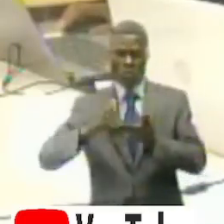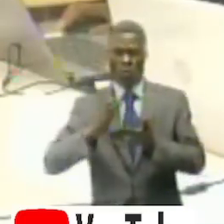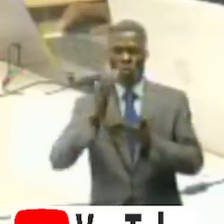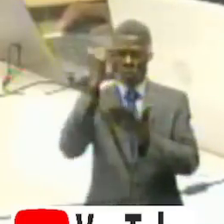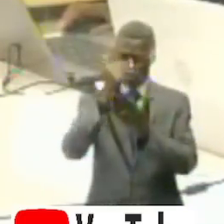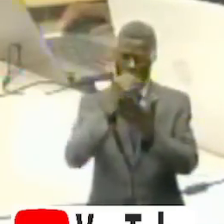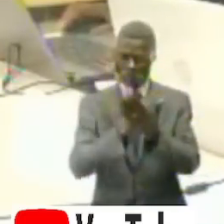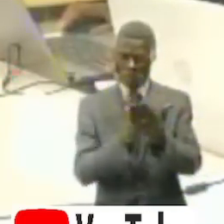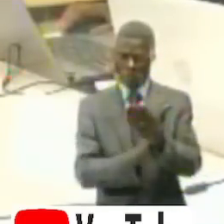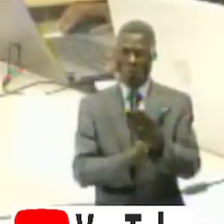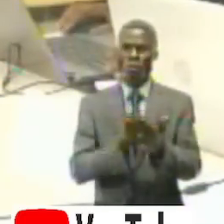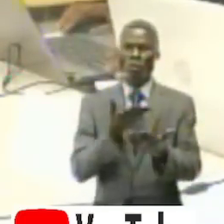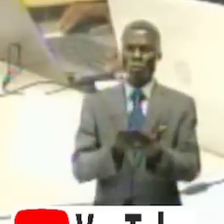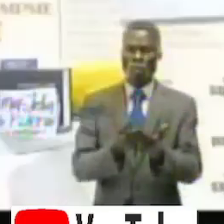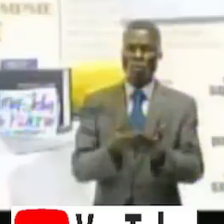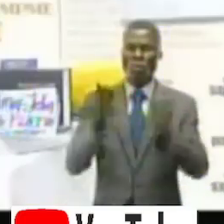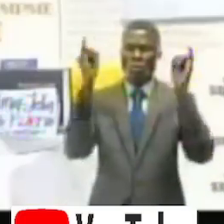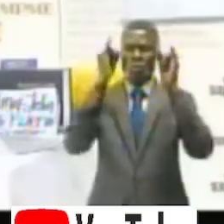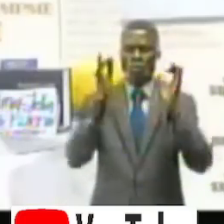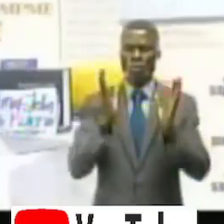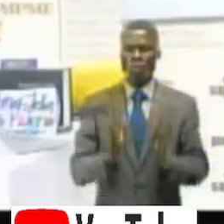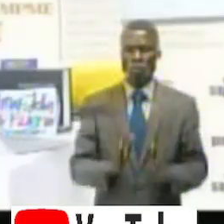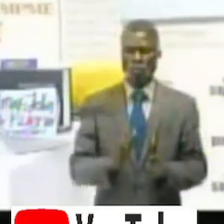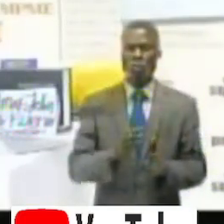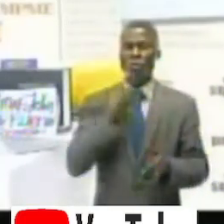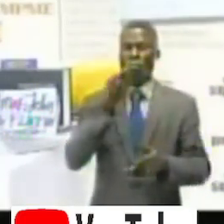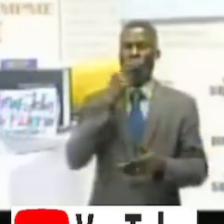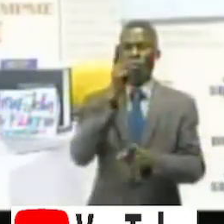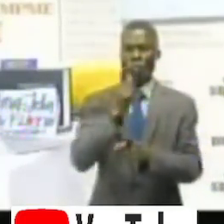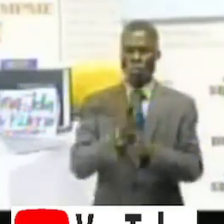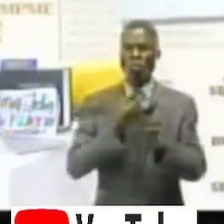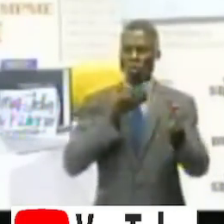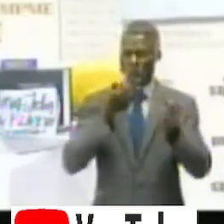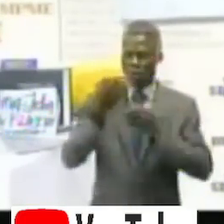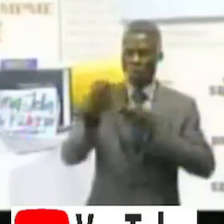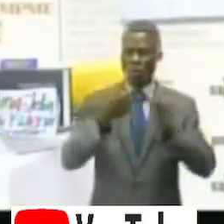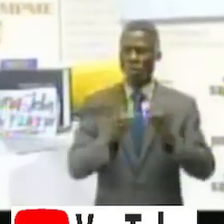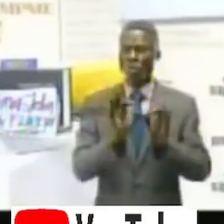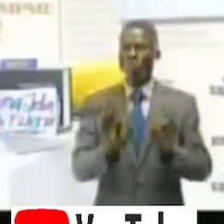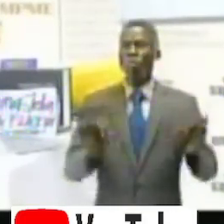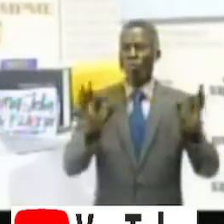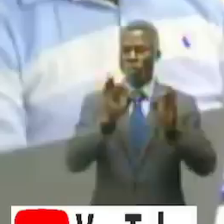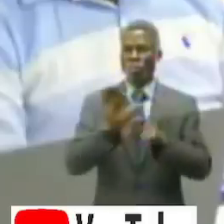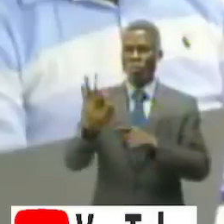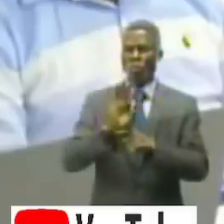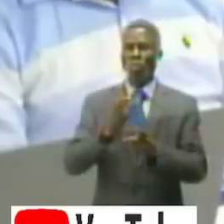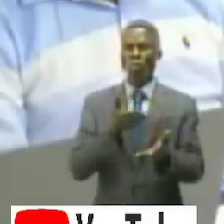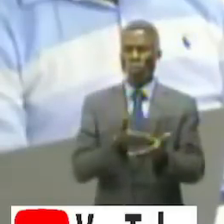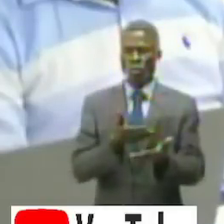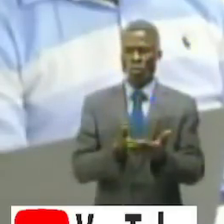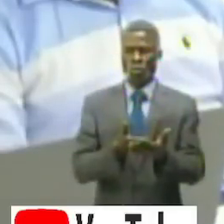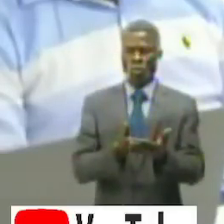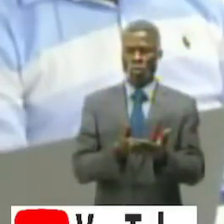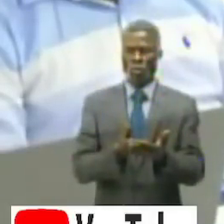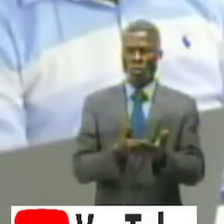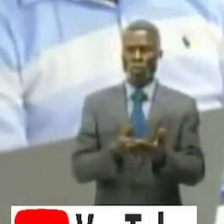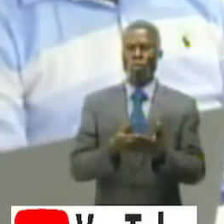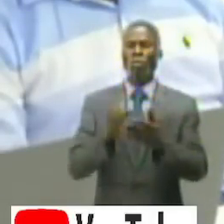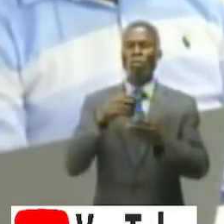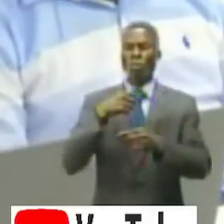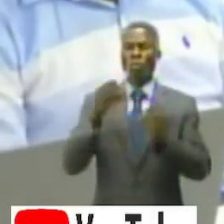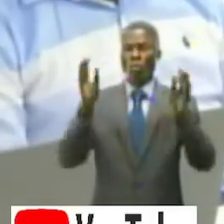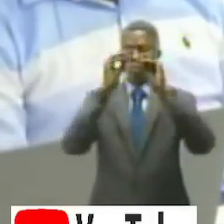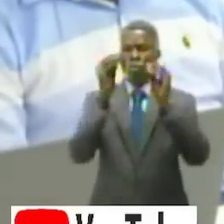passations de marché. La formatrice a eu les mots justes pour expliquer le bien fondé de cette formation. Ils sont au